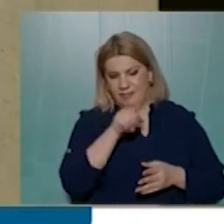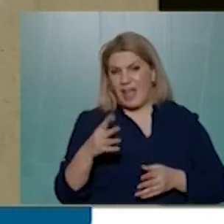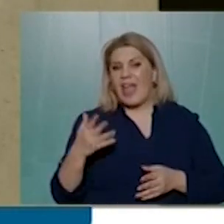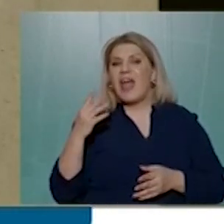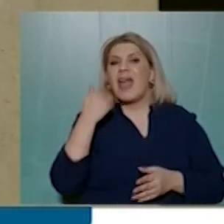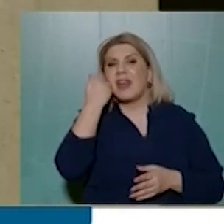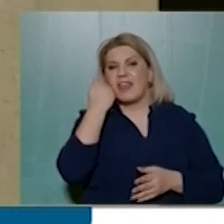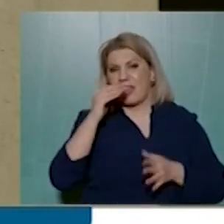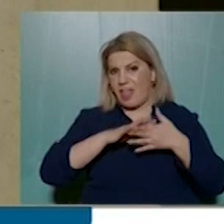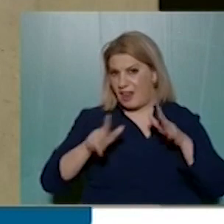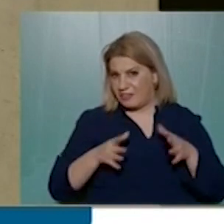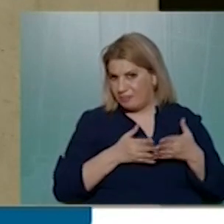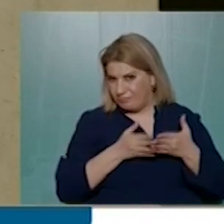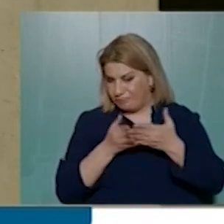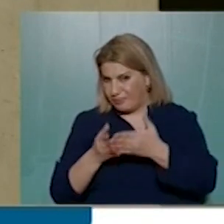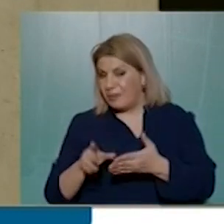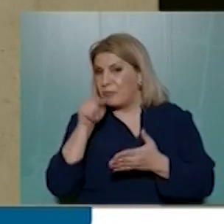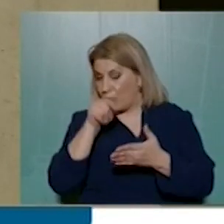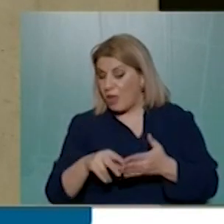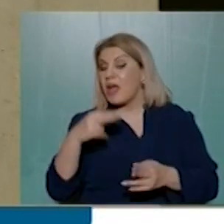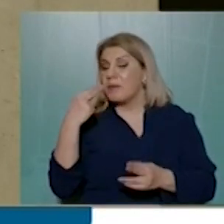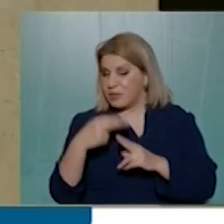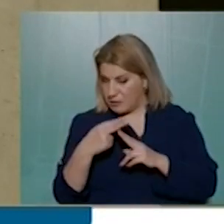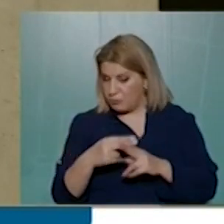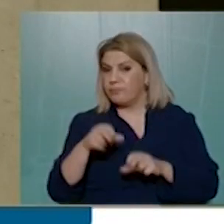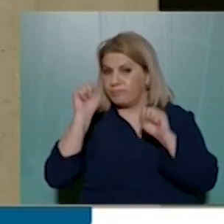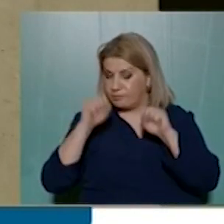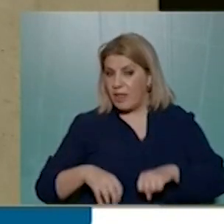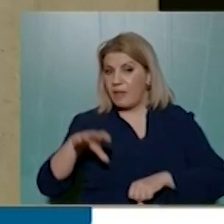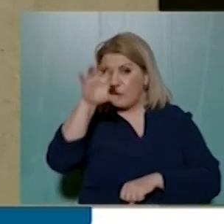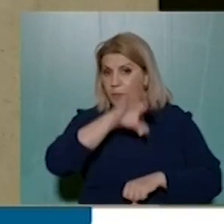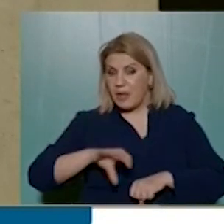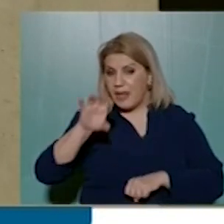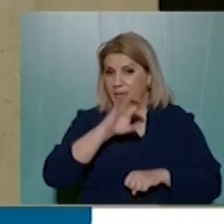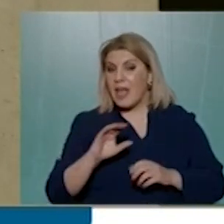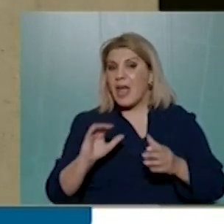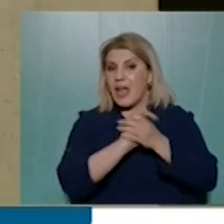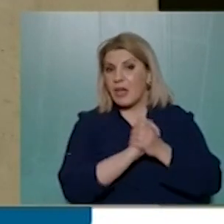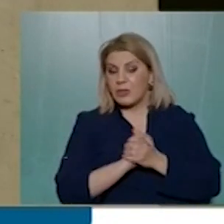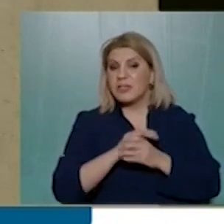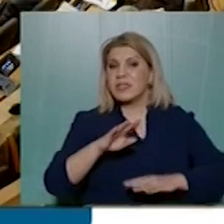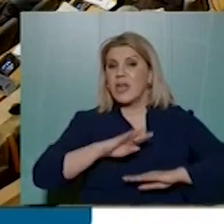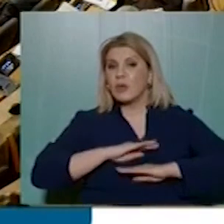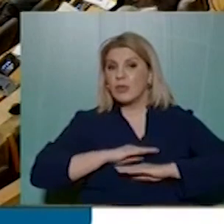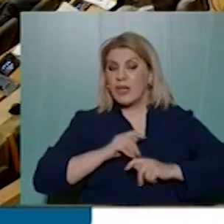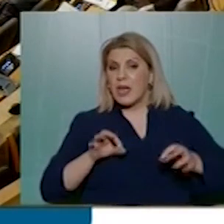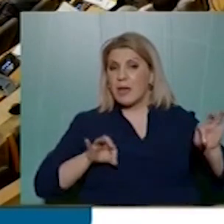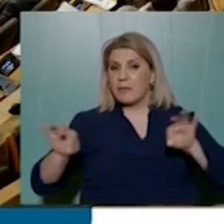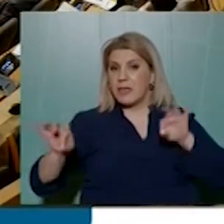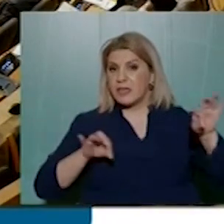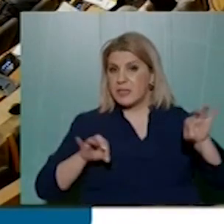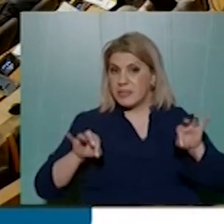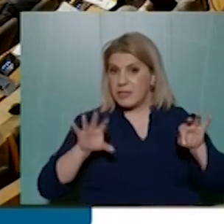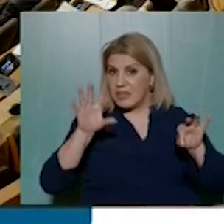ερυθρά θάλασσα καθώς στάθηκε και επισήμως απ την ευρωπαϊκή ένωση η μεγαλύτερη ευρωενωσιακή στρατιωτική επιχείρηση που σχεδιάστηκε